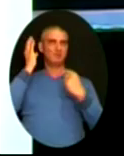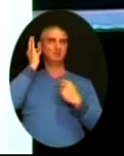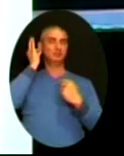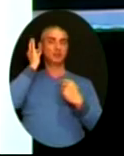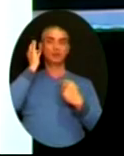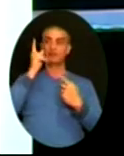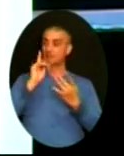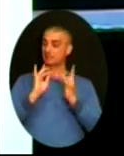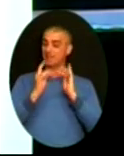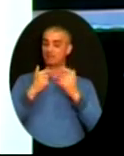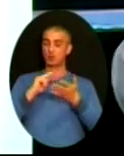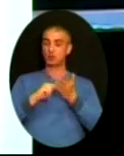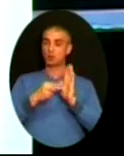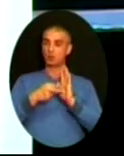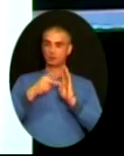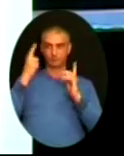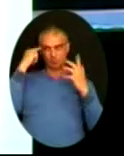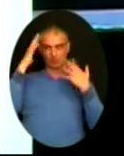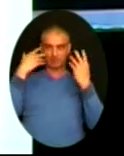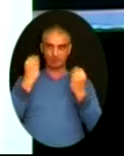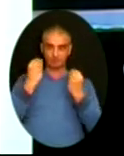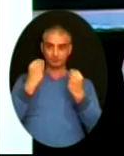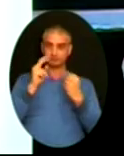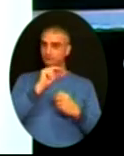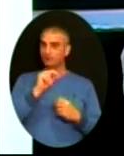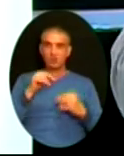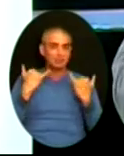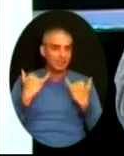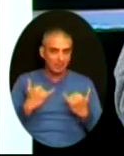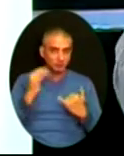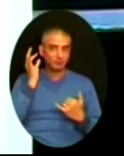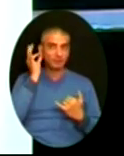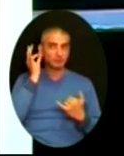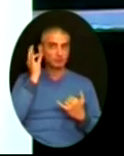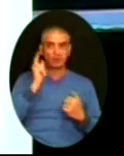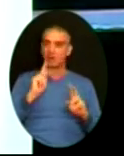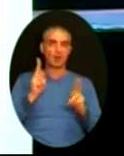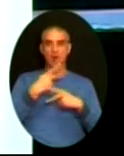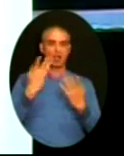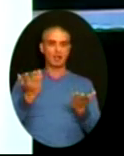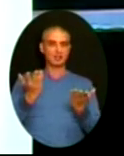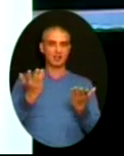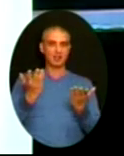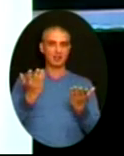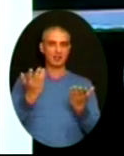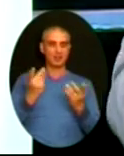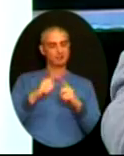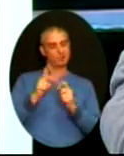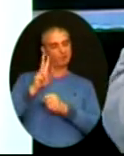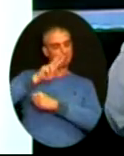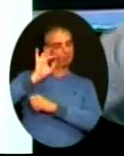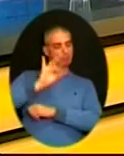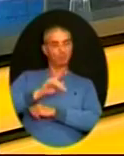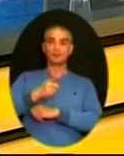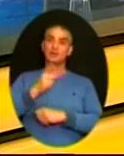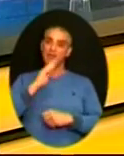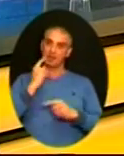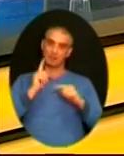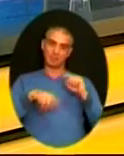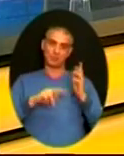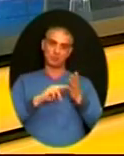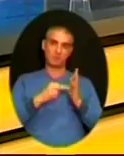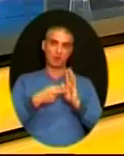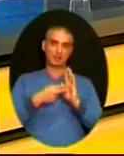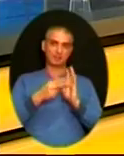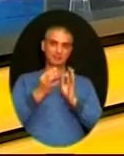למרות שזה יריבות פוליטיות, התבלבל לו משהו. הנושא הוא עכשיו נשים. אתה לא יכול להתנסה אולי... ובוא, הייתה פה גם טעות